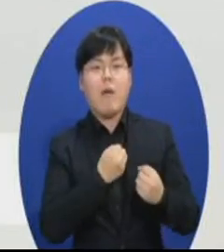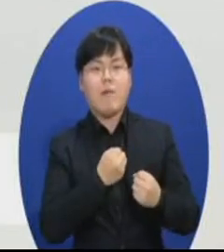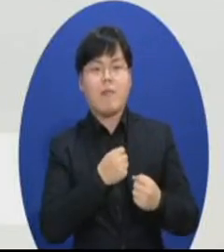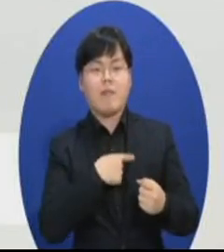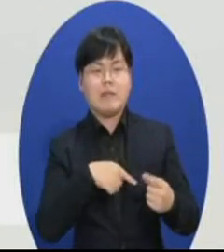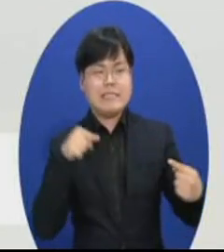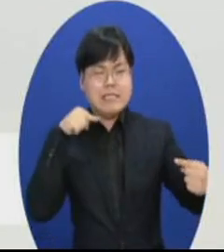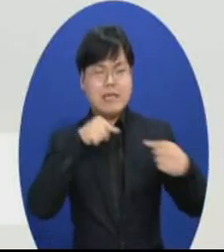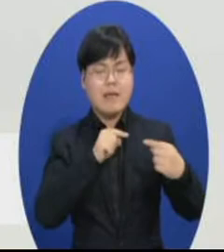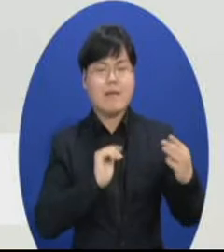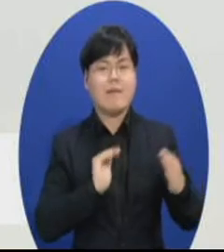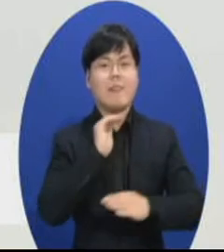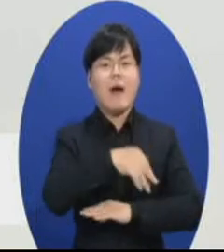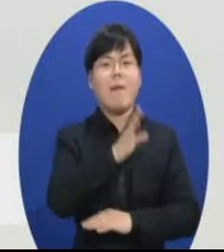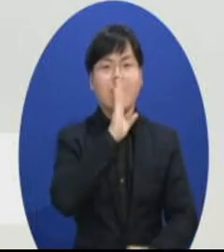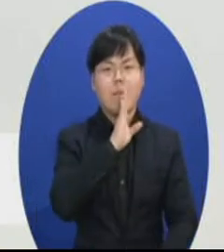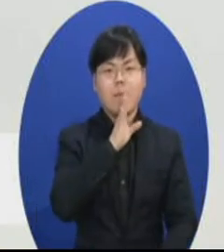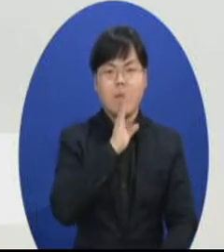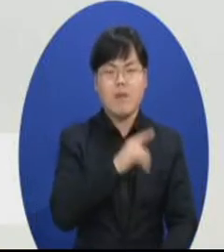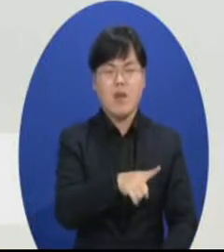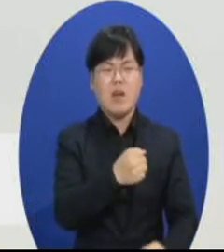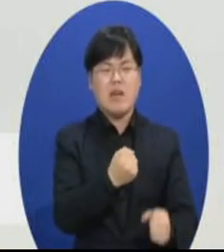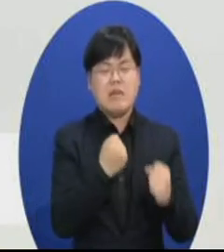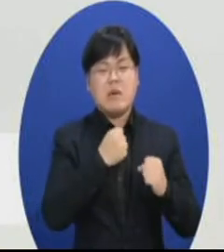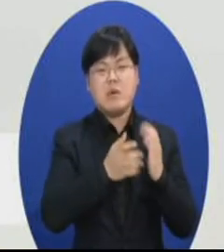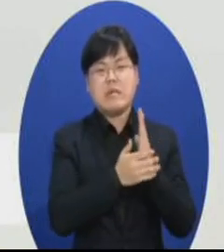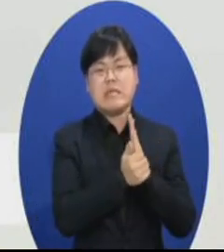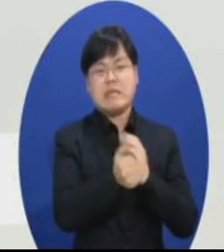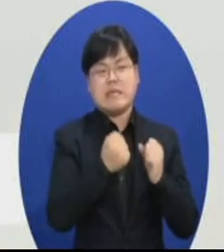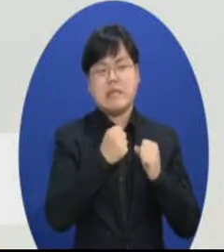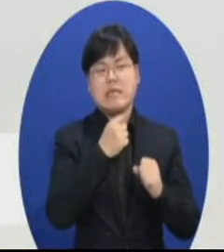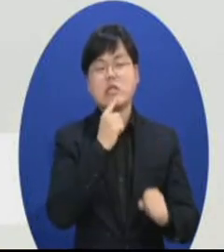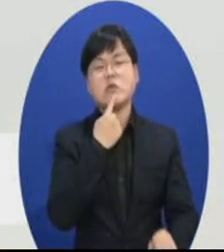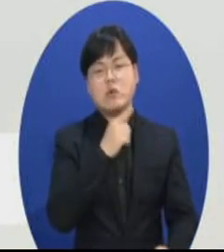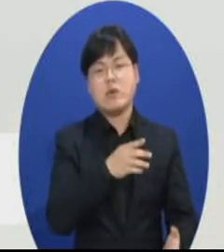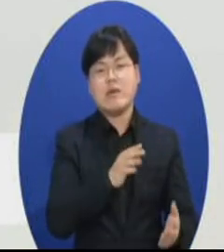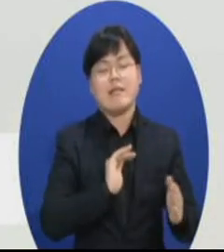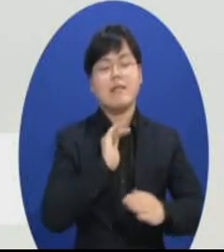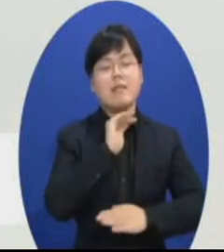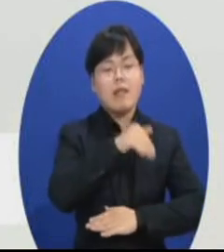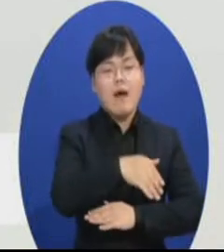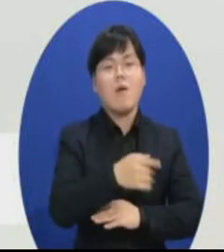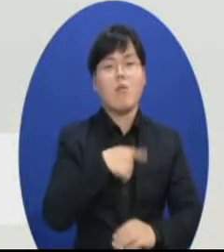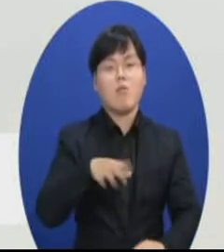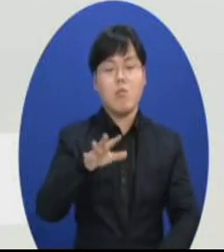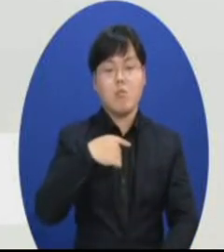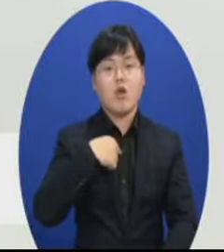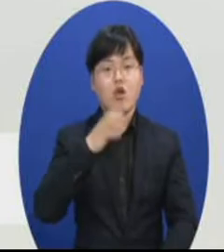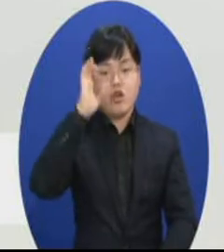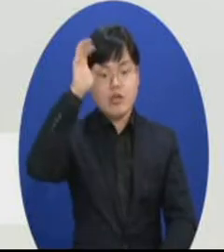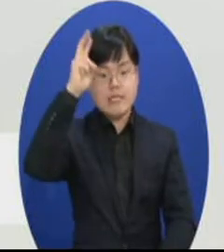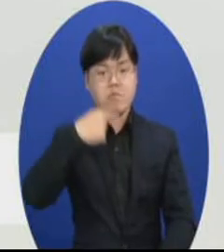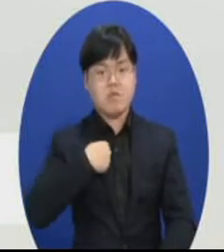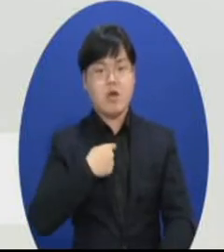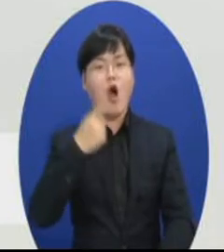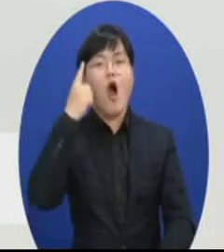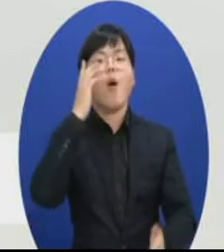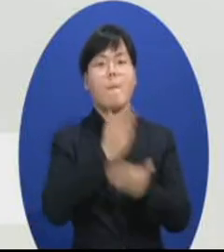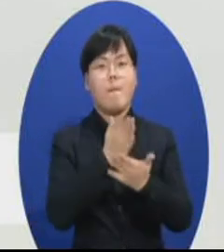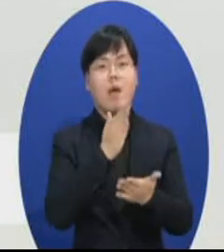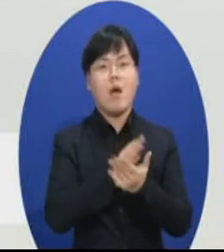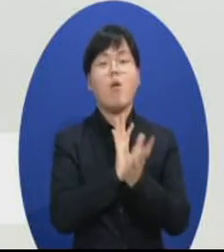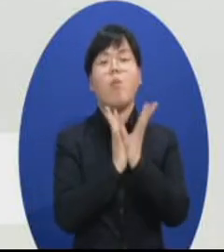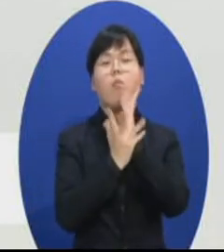их хүч чадалтай байдаг. Хэвэл мэдээлэлтэй, хөрөнгө мөнгөтэй таахын ийм одоо хэцүү нөхцөлд ажиллаж байгааг би бас ойлгож байгаа. Гэхдээ бид нар энэ бүхнийг